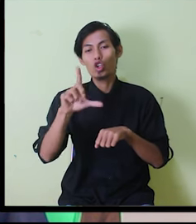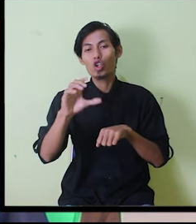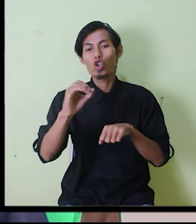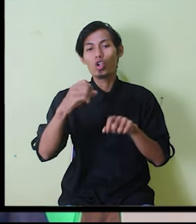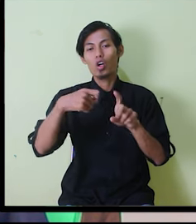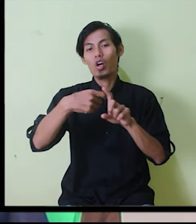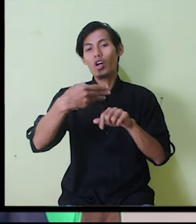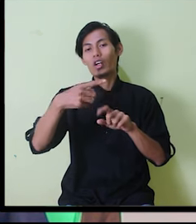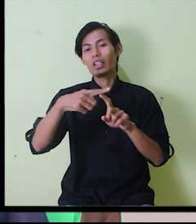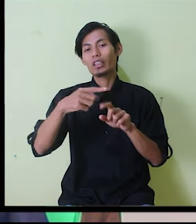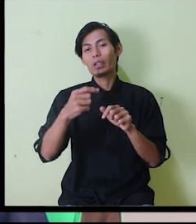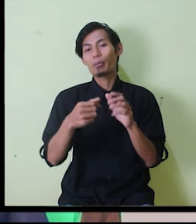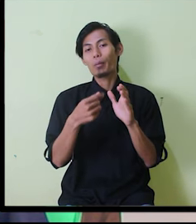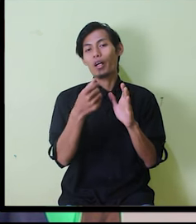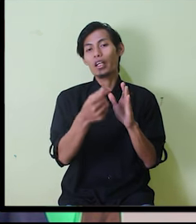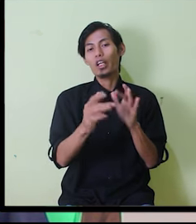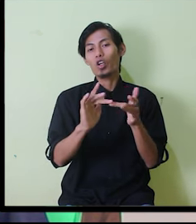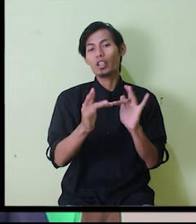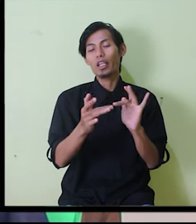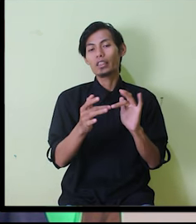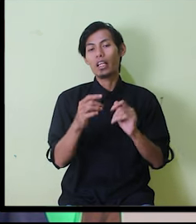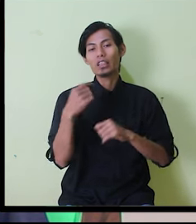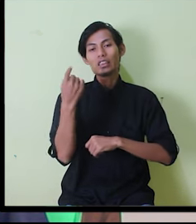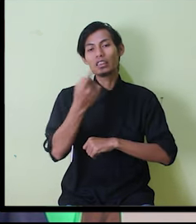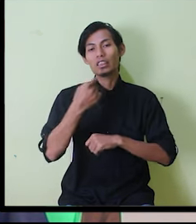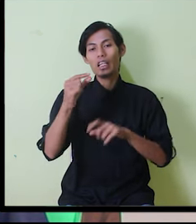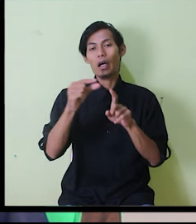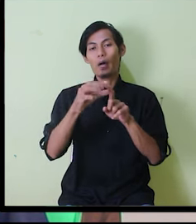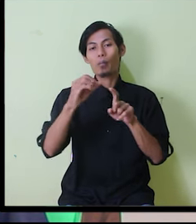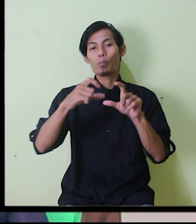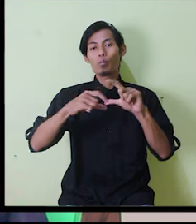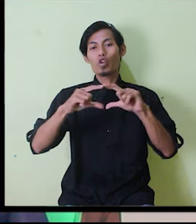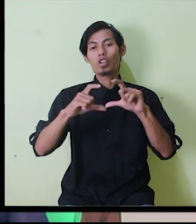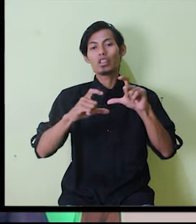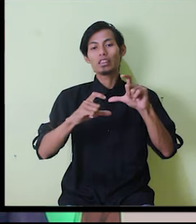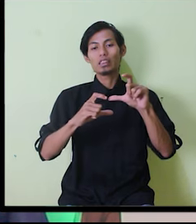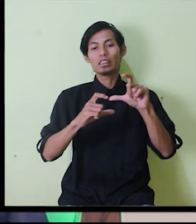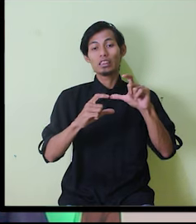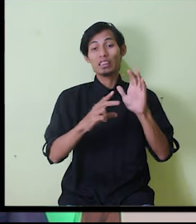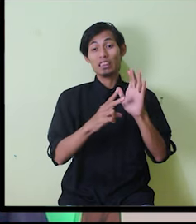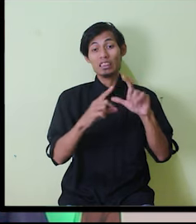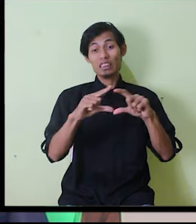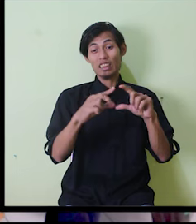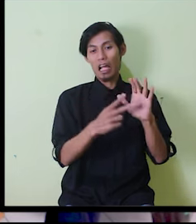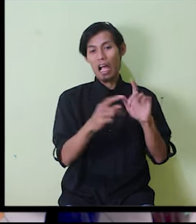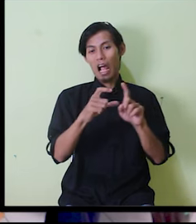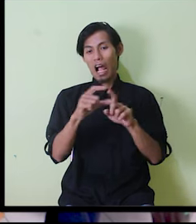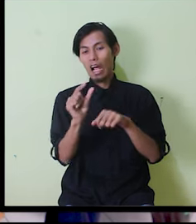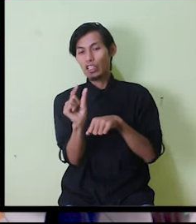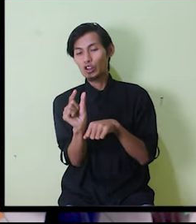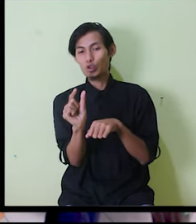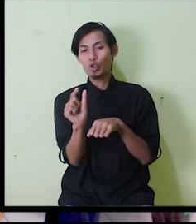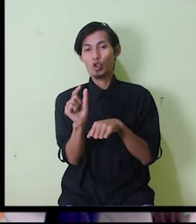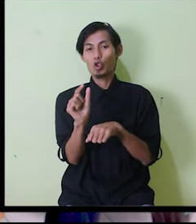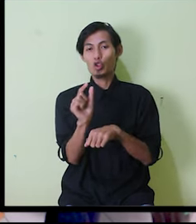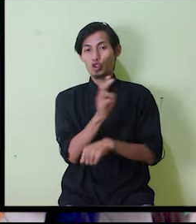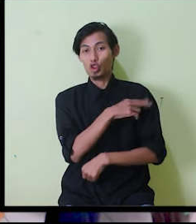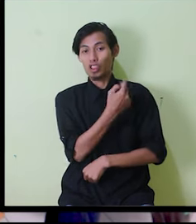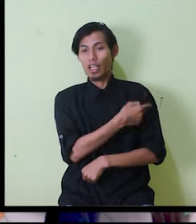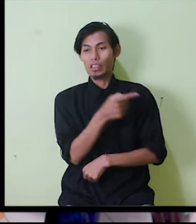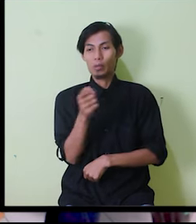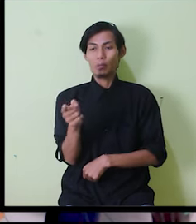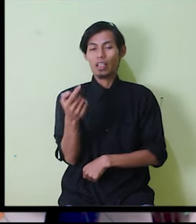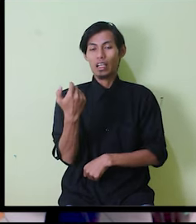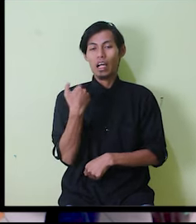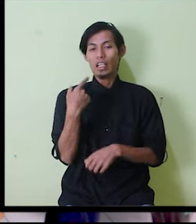aksinya tiap ada kegiatan posandu itu kita selipkan untuk pembayaran membuka login di sana dan n Jadi mereka datang ke pos